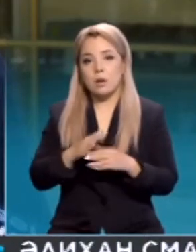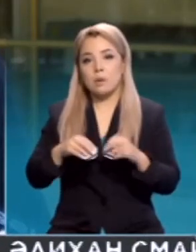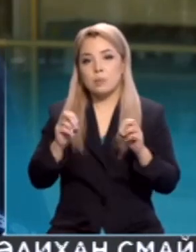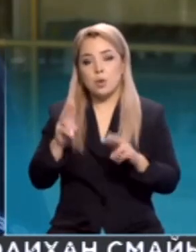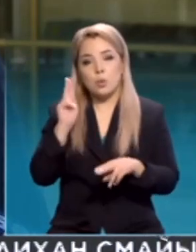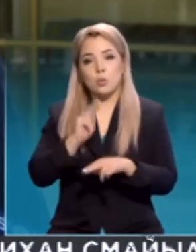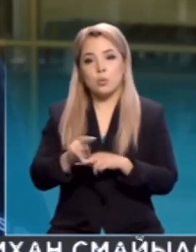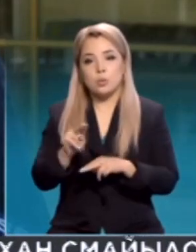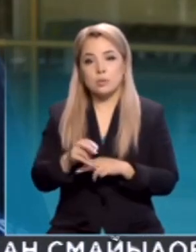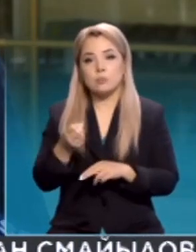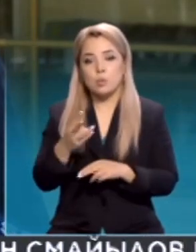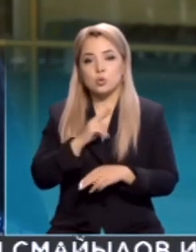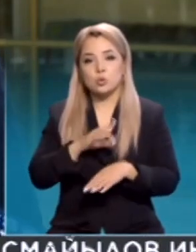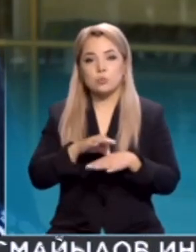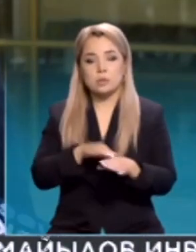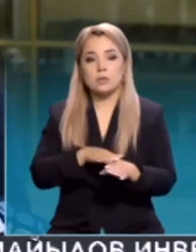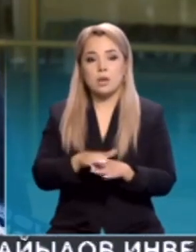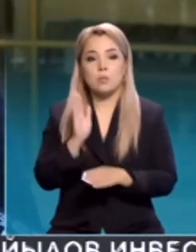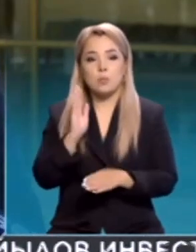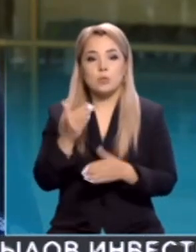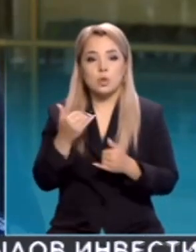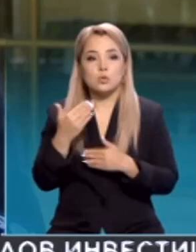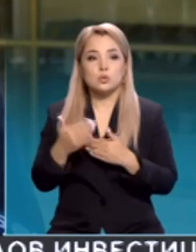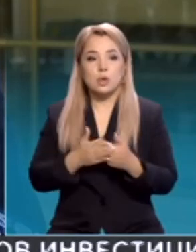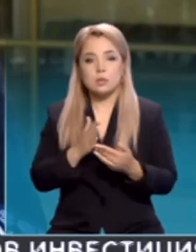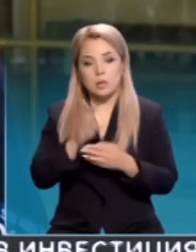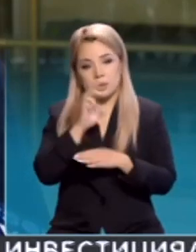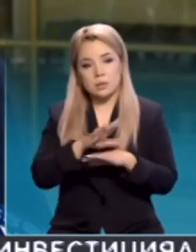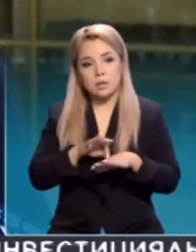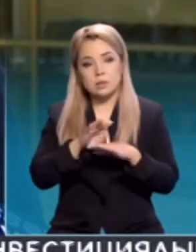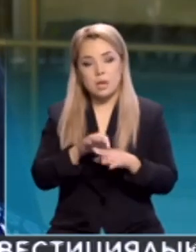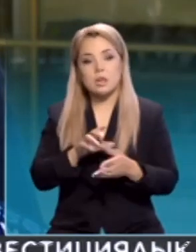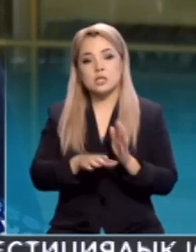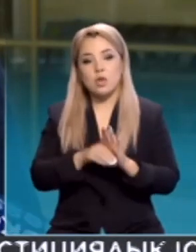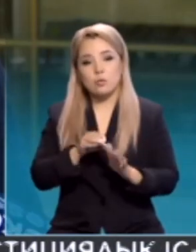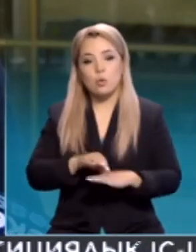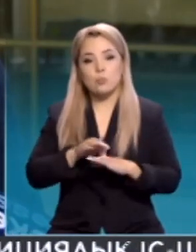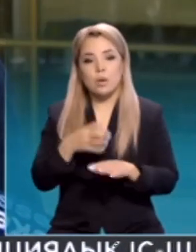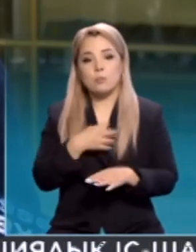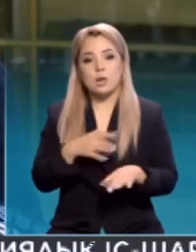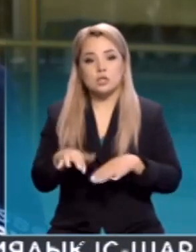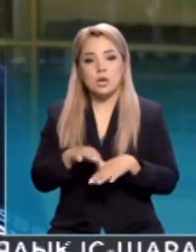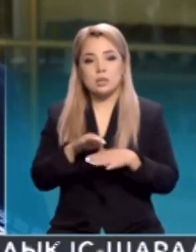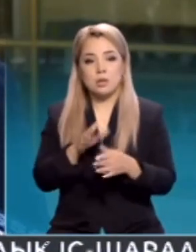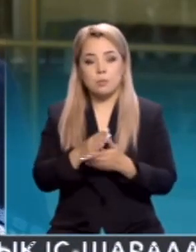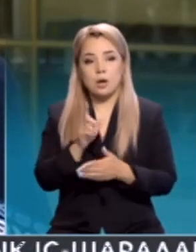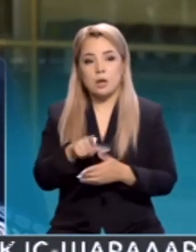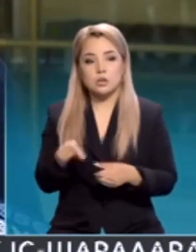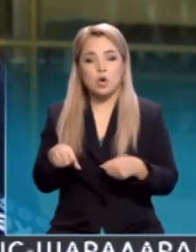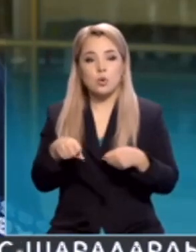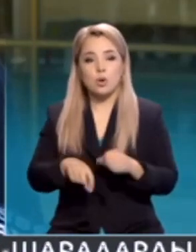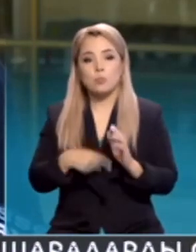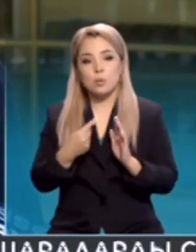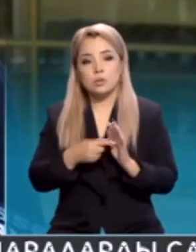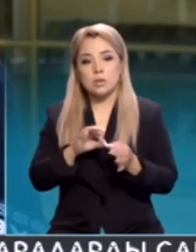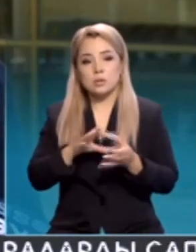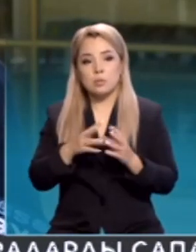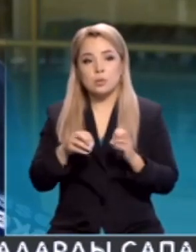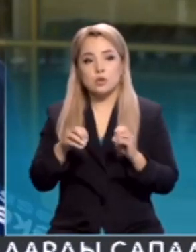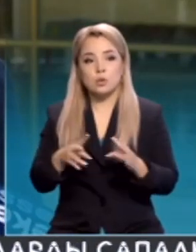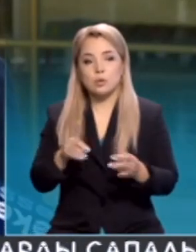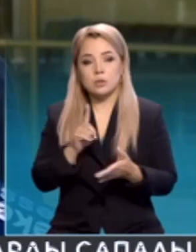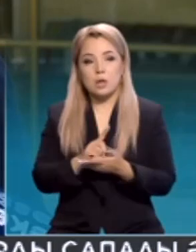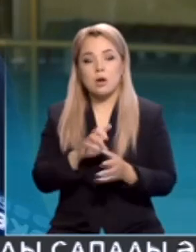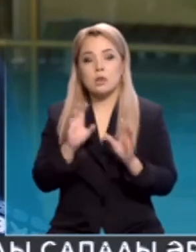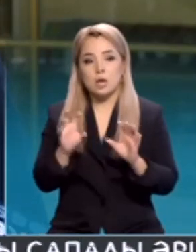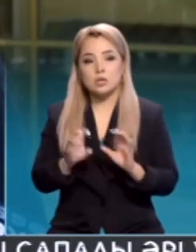Мамандарды оқыту бойынша біраз жұмыстар жүргізілмек. Жуырда елдеріңізде өткен референдум өте маңызды шара. Ол елде адам құқықтары мәселелерін жетілдіруге,